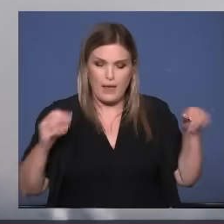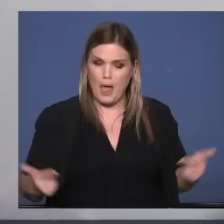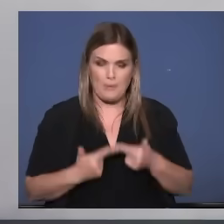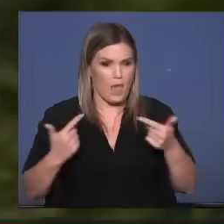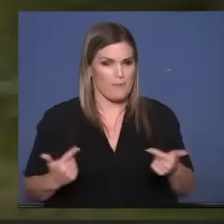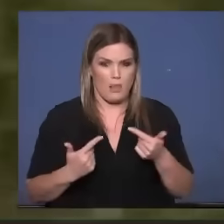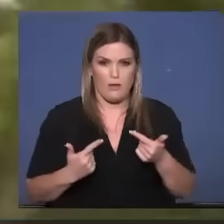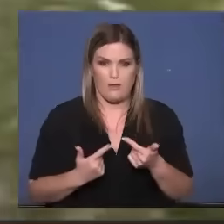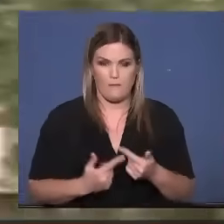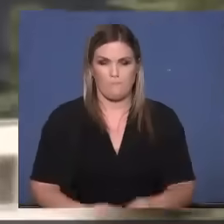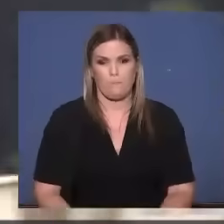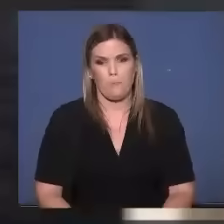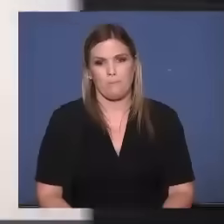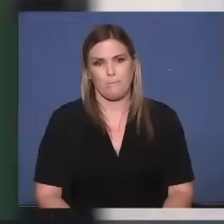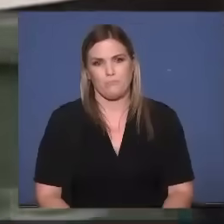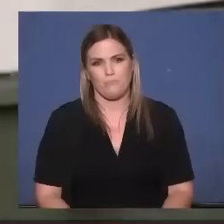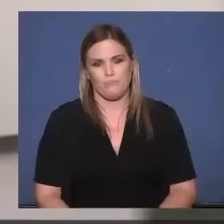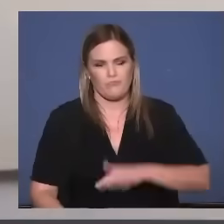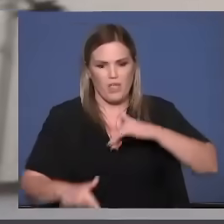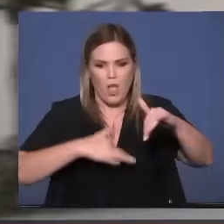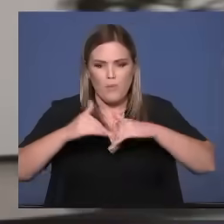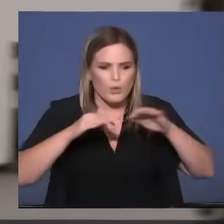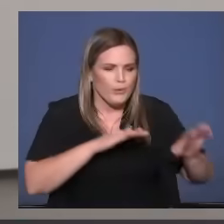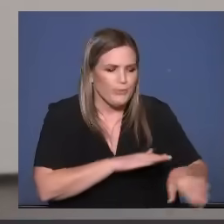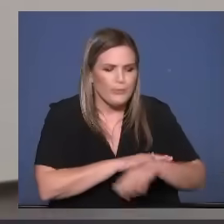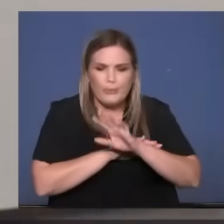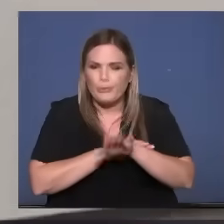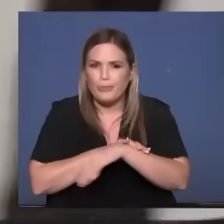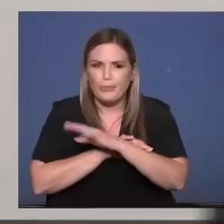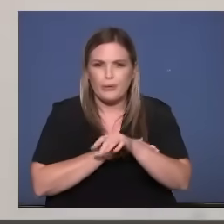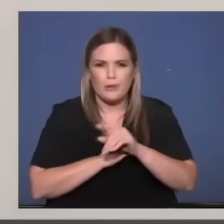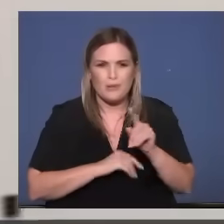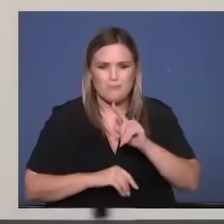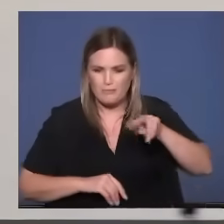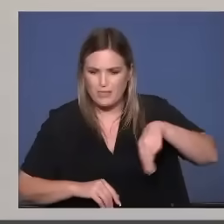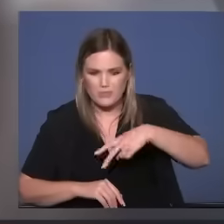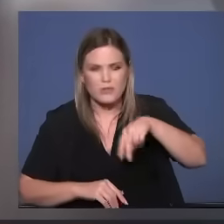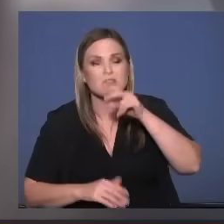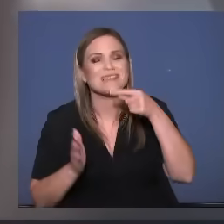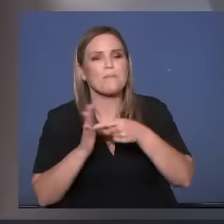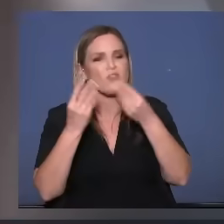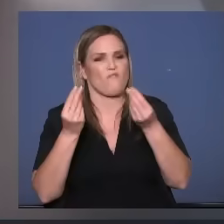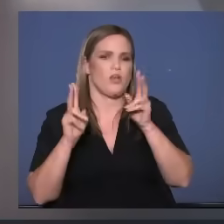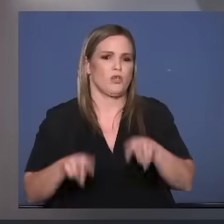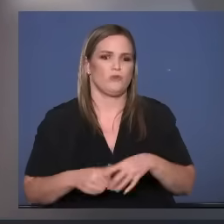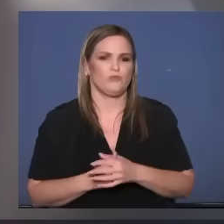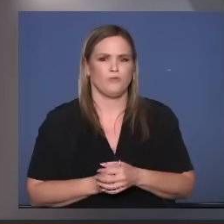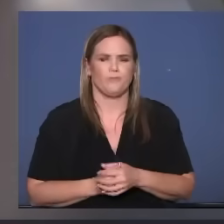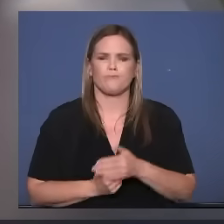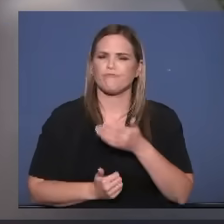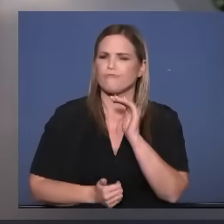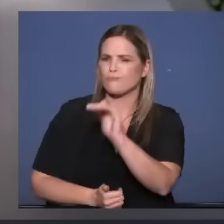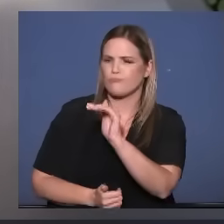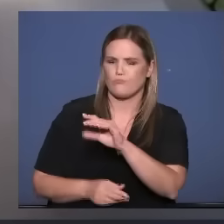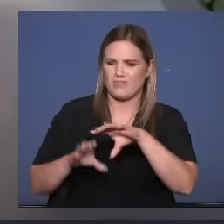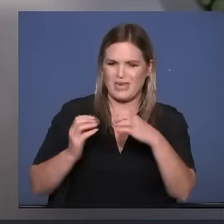המלחמה ברחובות אי נפש חיה ומי שמסתובב כאן יש לו סיבה טובה תגיד כיתת כוננות זה